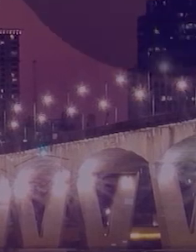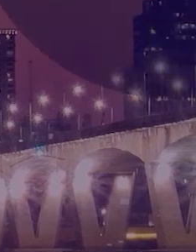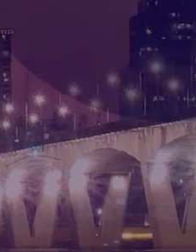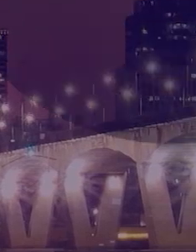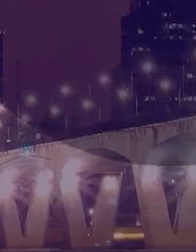n